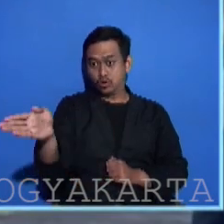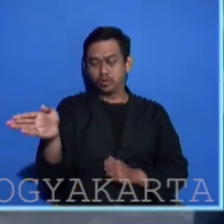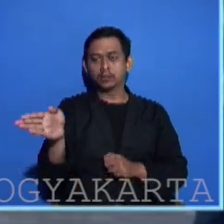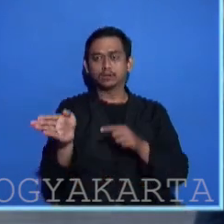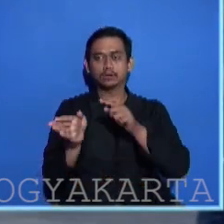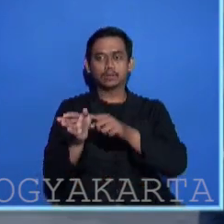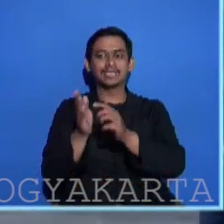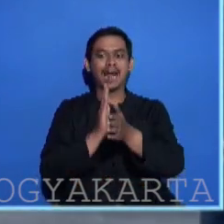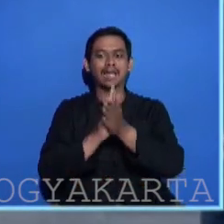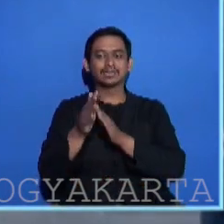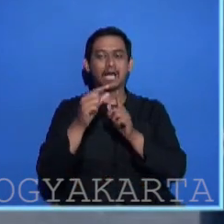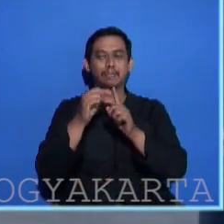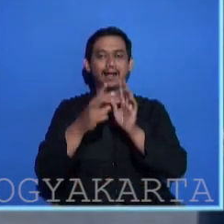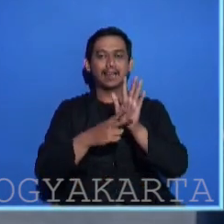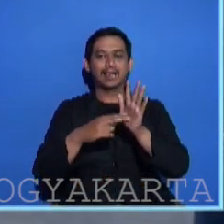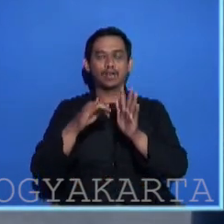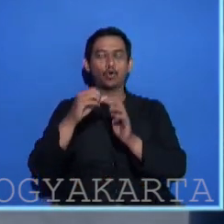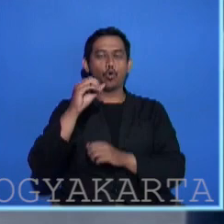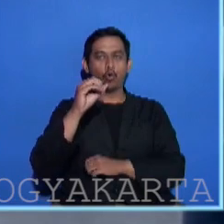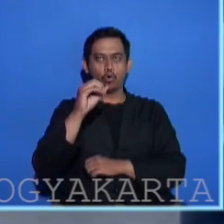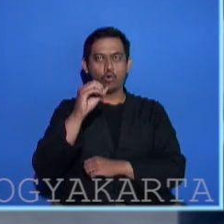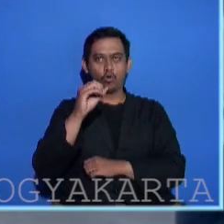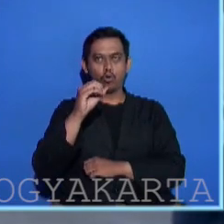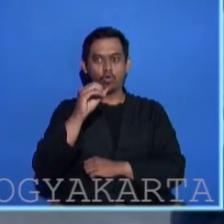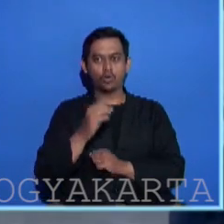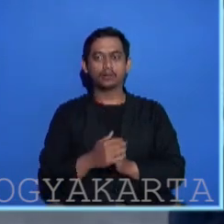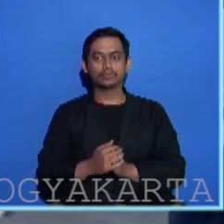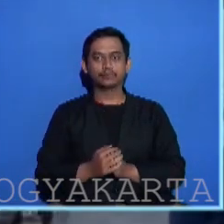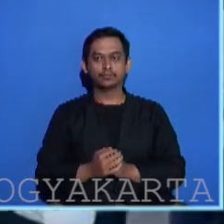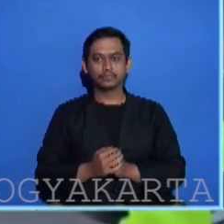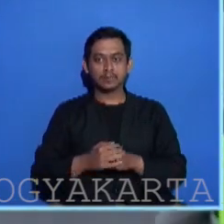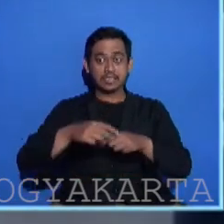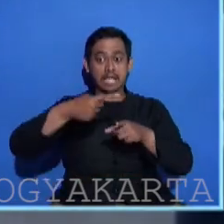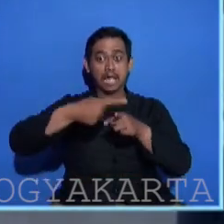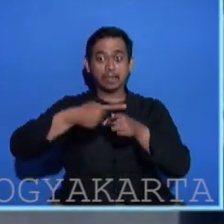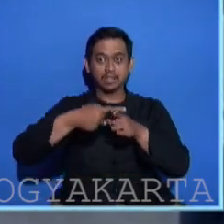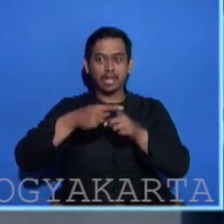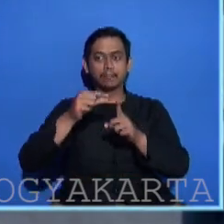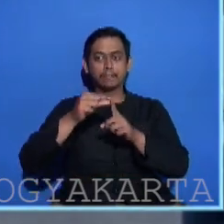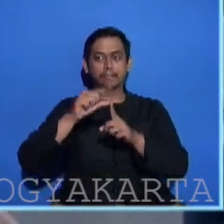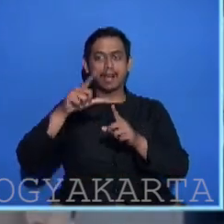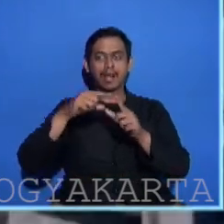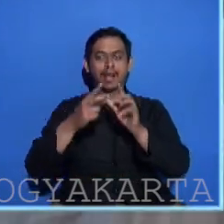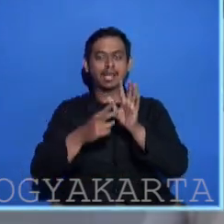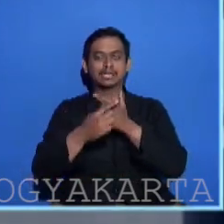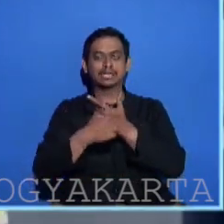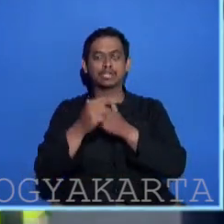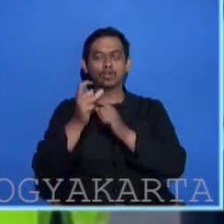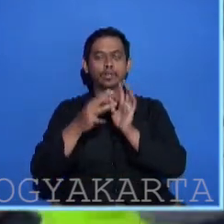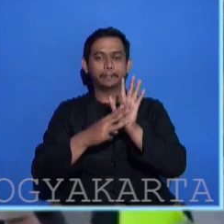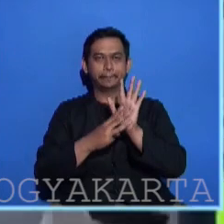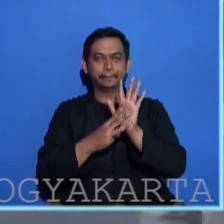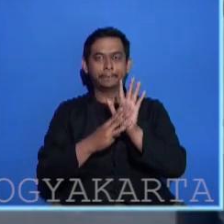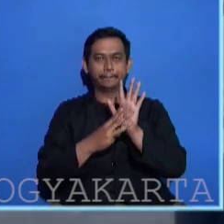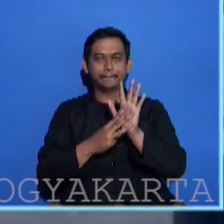demikian juga nanti yang di eee Simpang Empat pelayan Gading itu loh strategi itu kanan kan